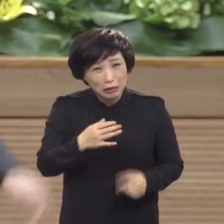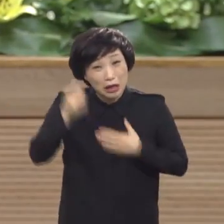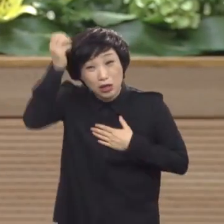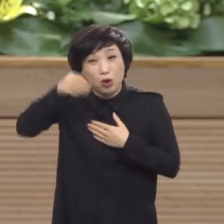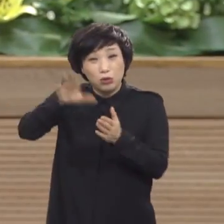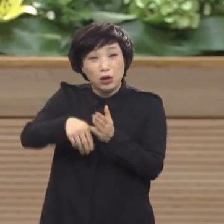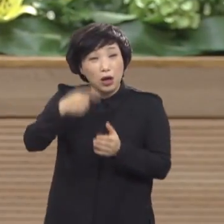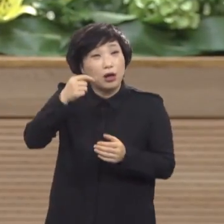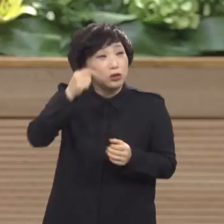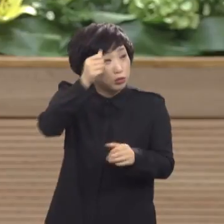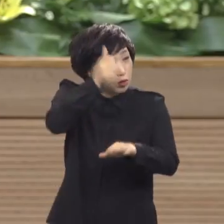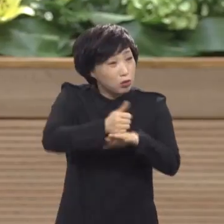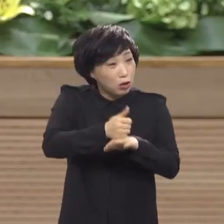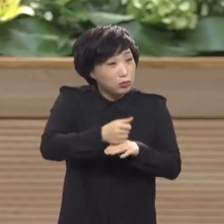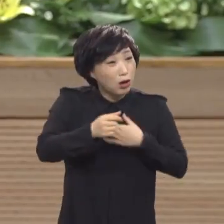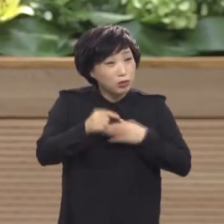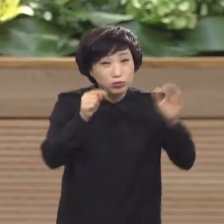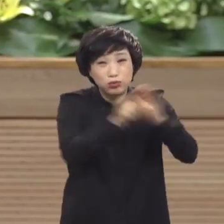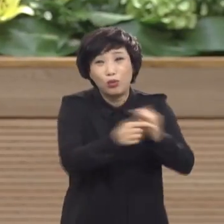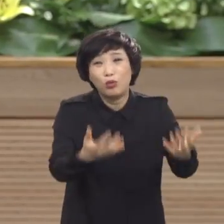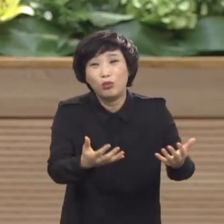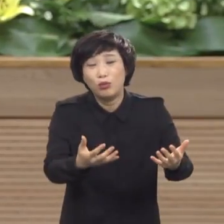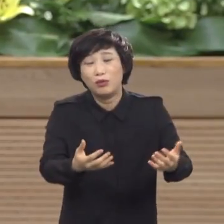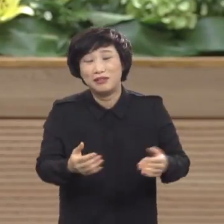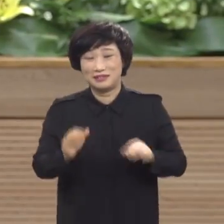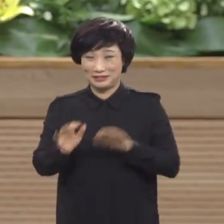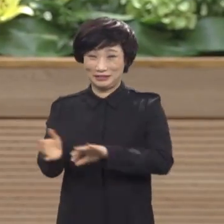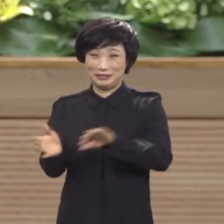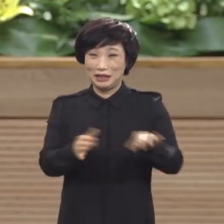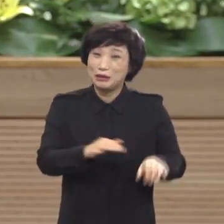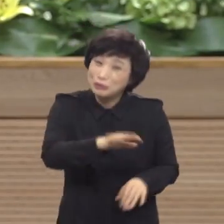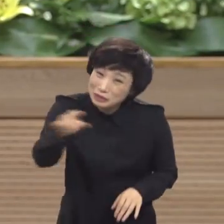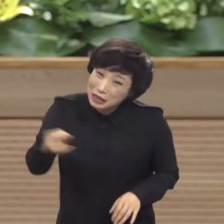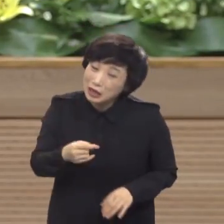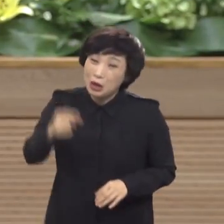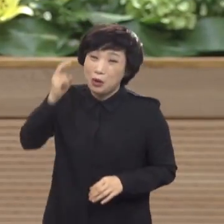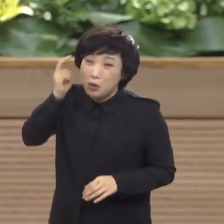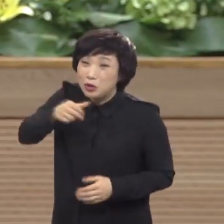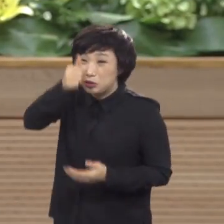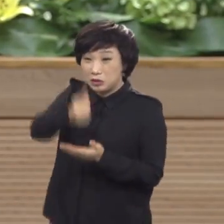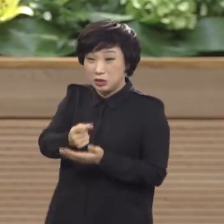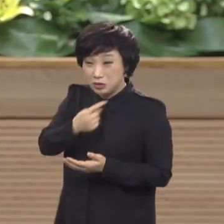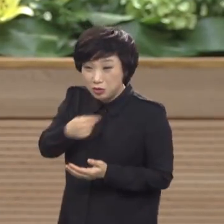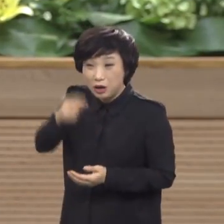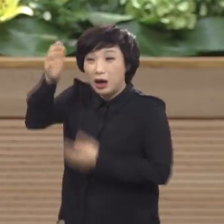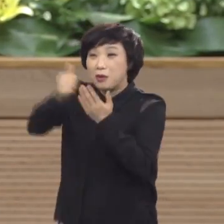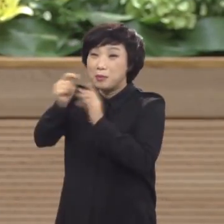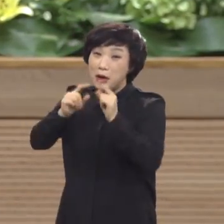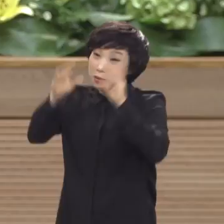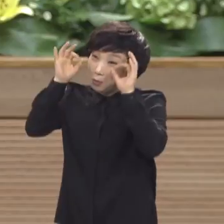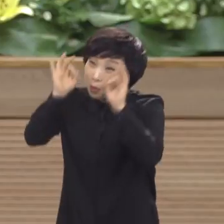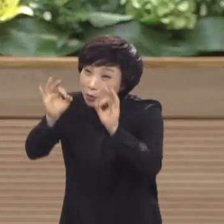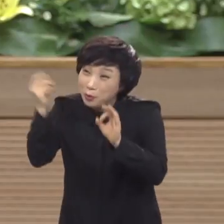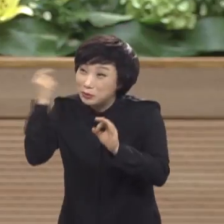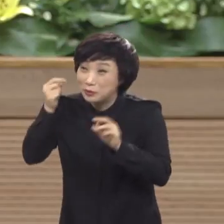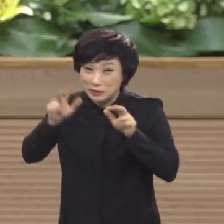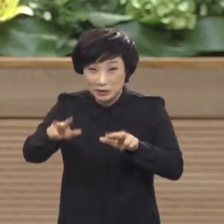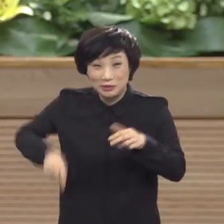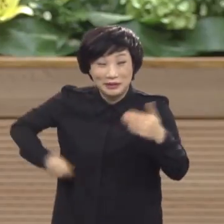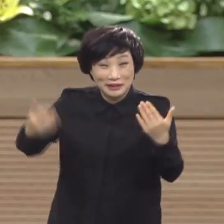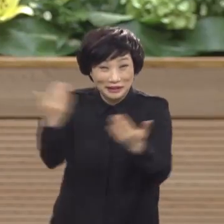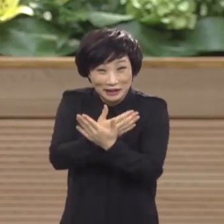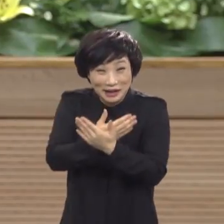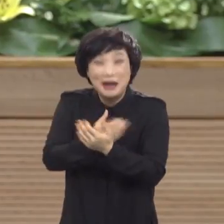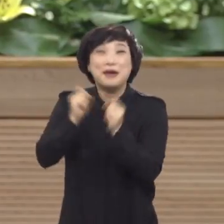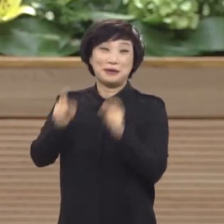결과가 비참하니까. 근데 우리에게는 혹시 죄를 범했을지라도 말씀을 듣고 깨닫고 회개할